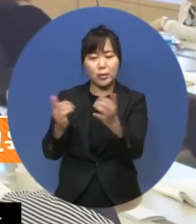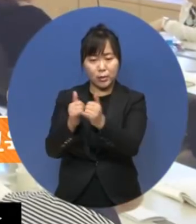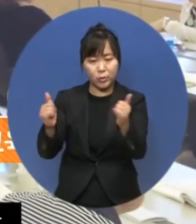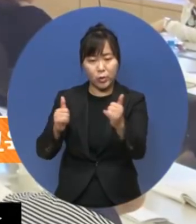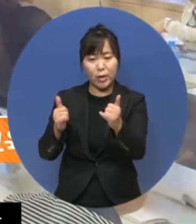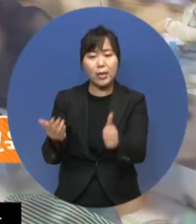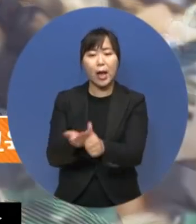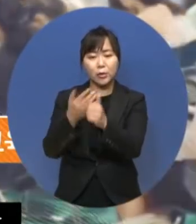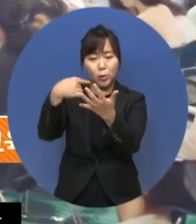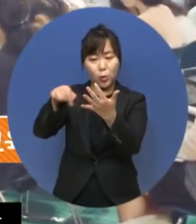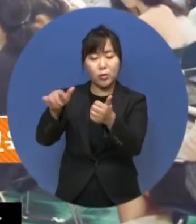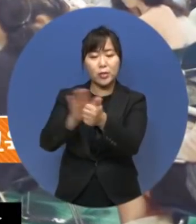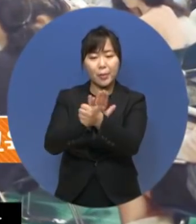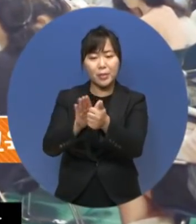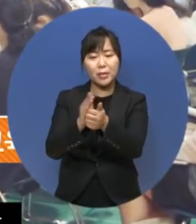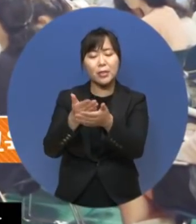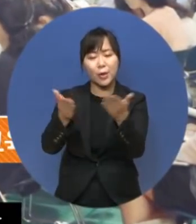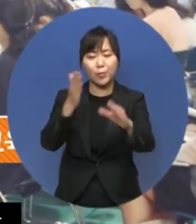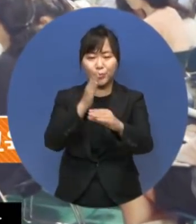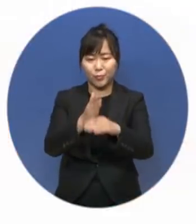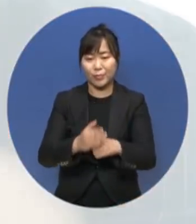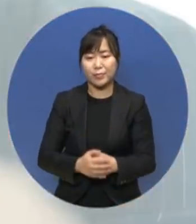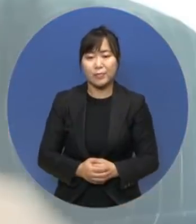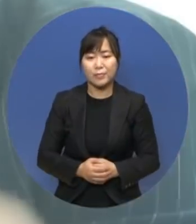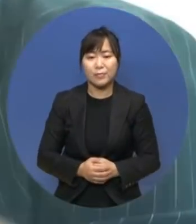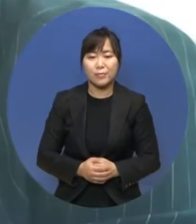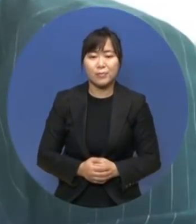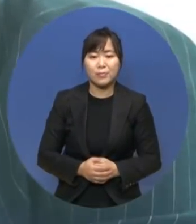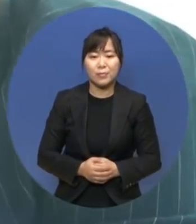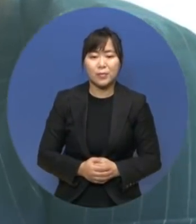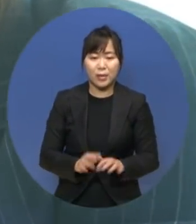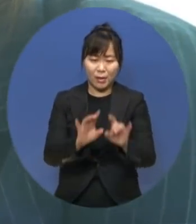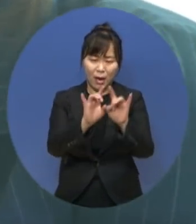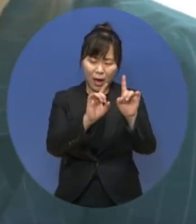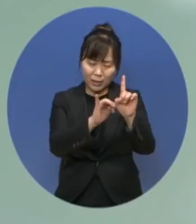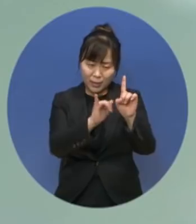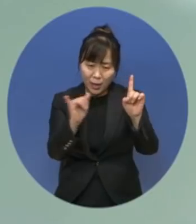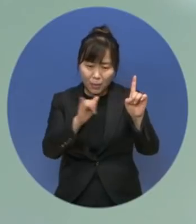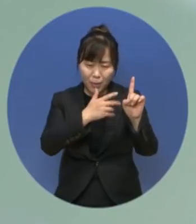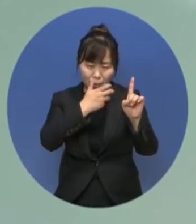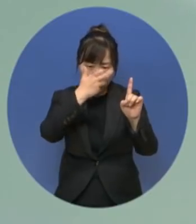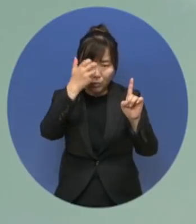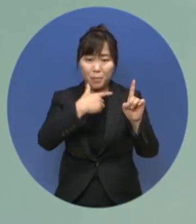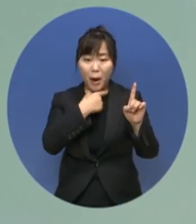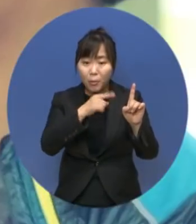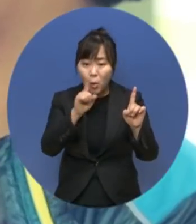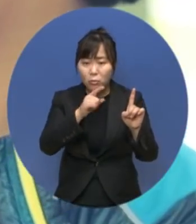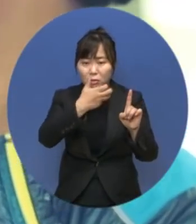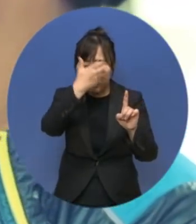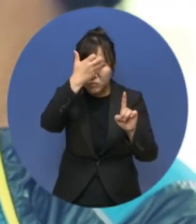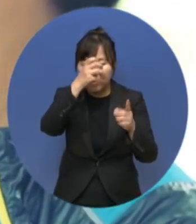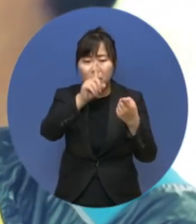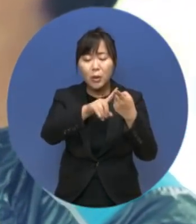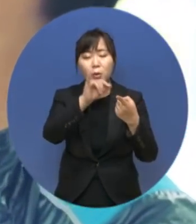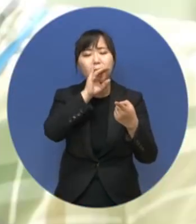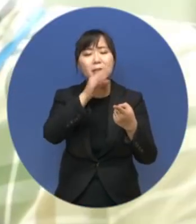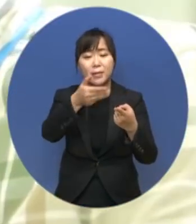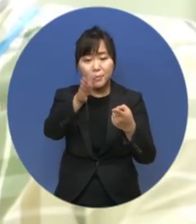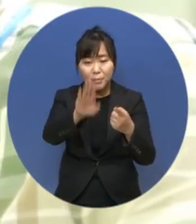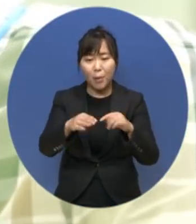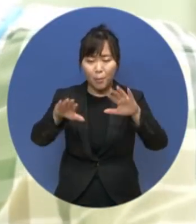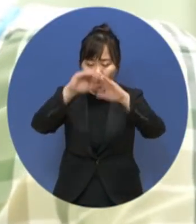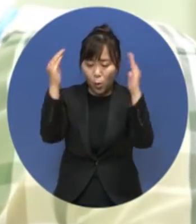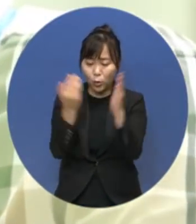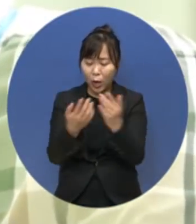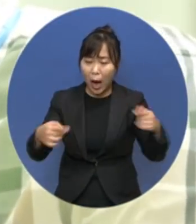교육 서비스를 제공하고 있습니다. 한 사람의 꿈은 그저 꿈일 뿐이지만